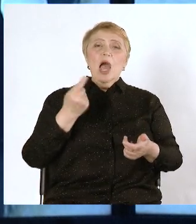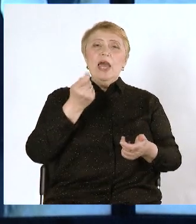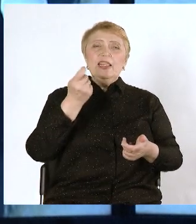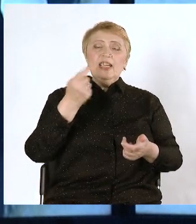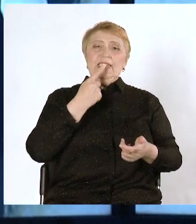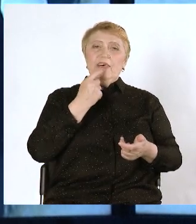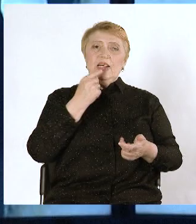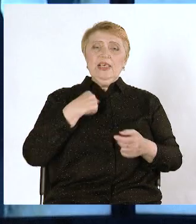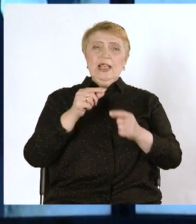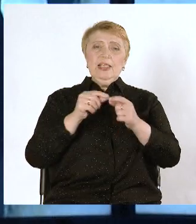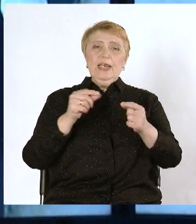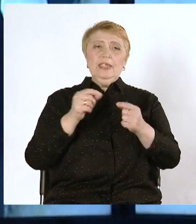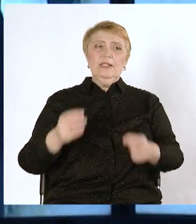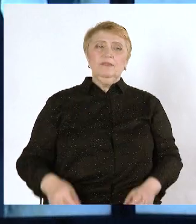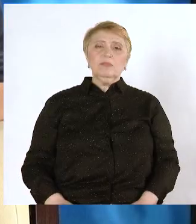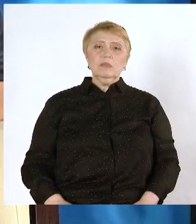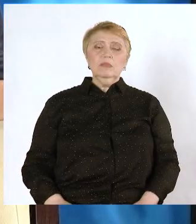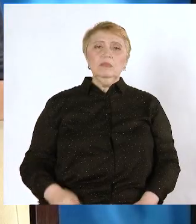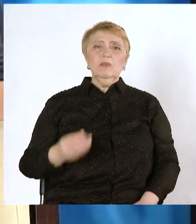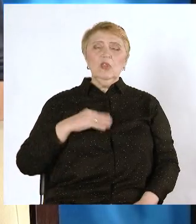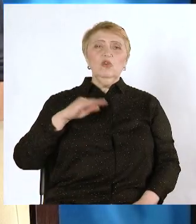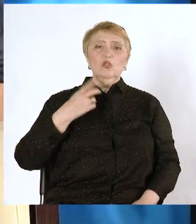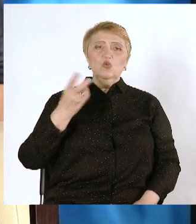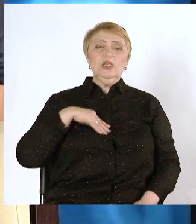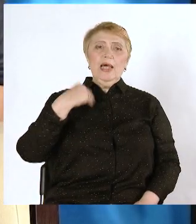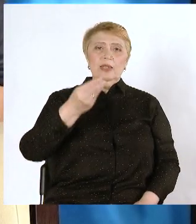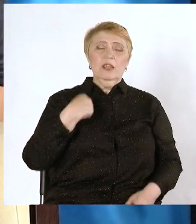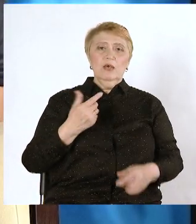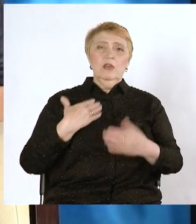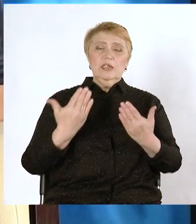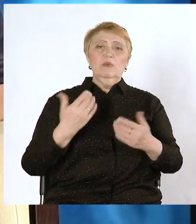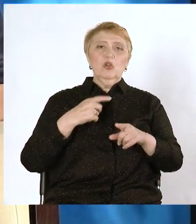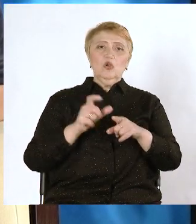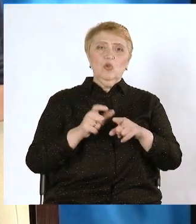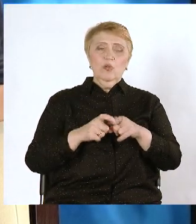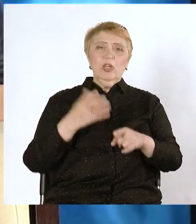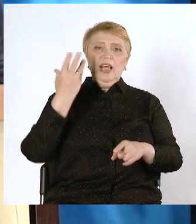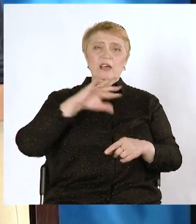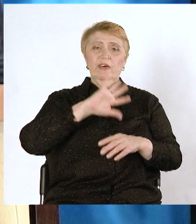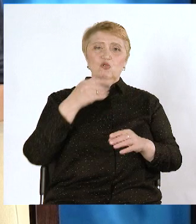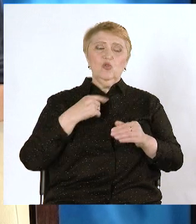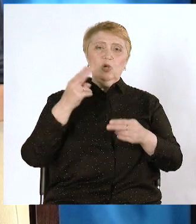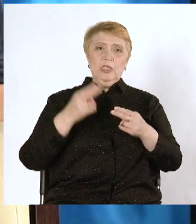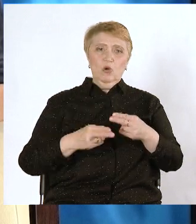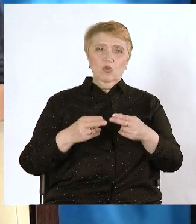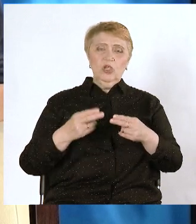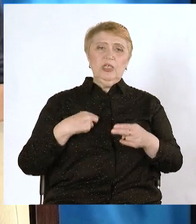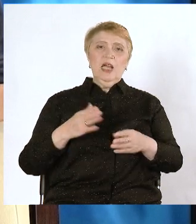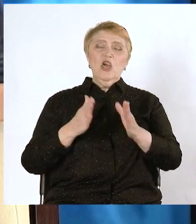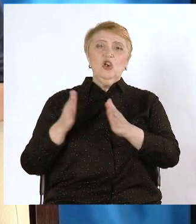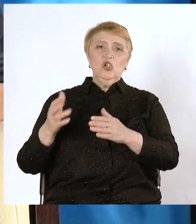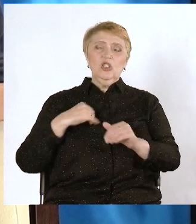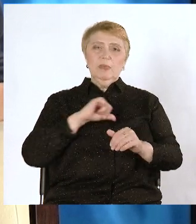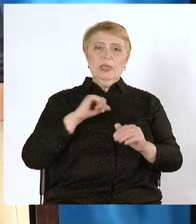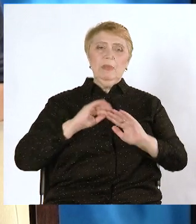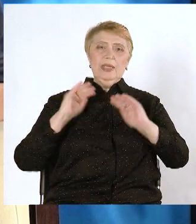много значит поэтому давайте дадим себе слово что сейчас как только закончится у нас этот режим самоизоляции в связи с коронавирусом а